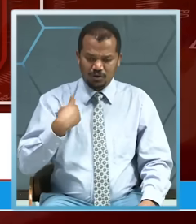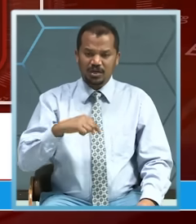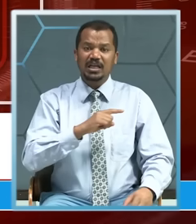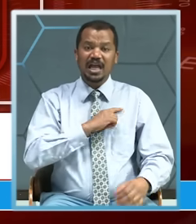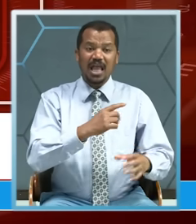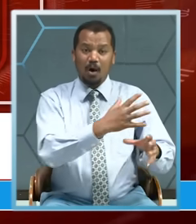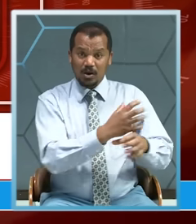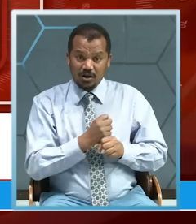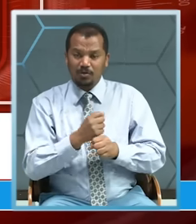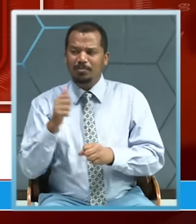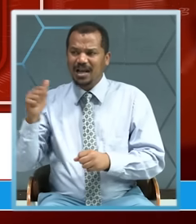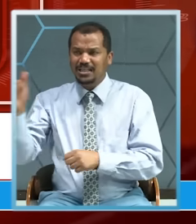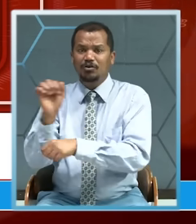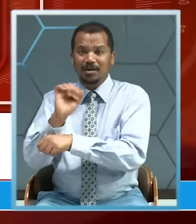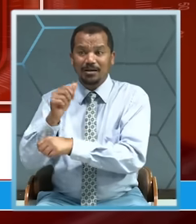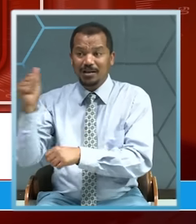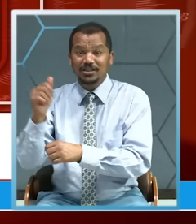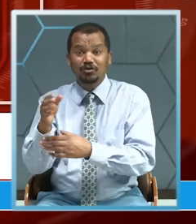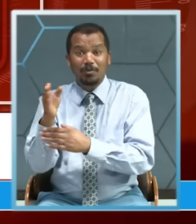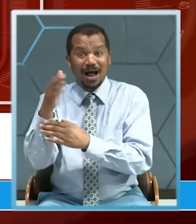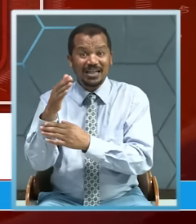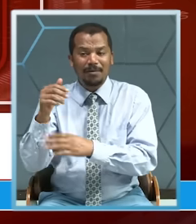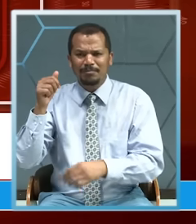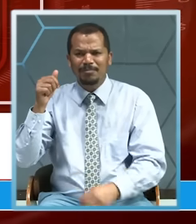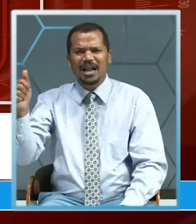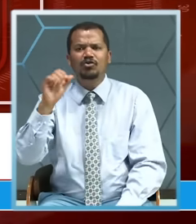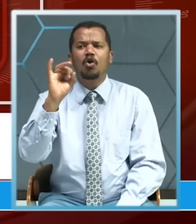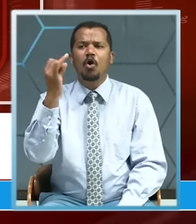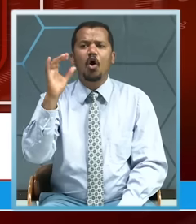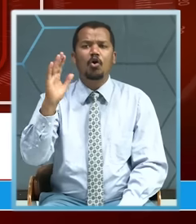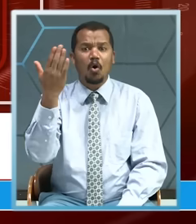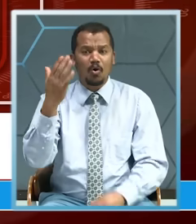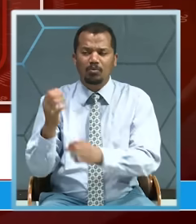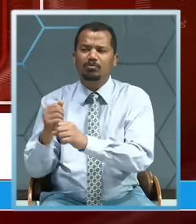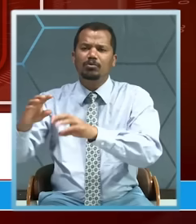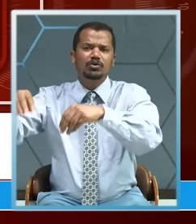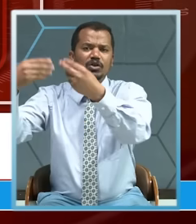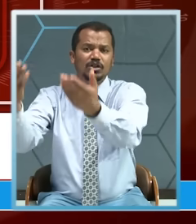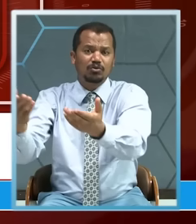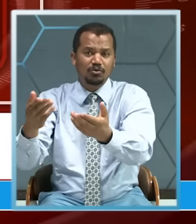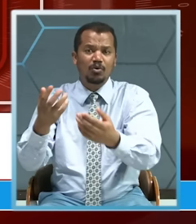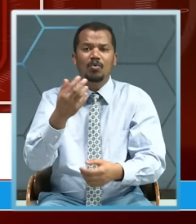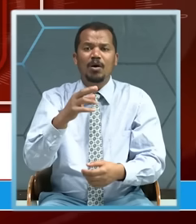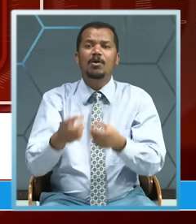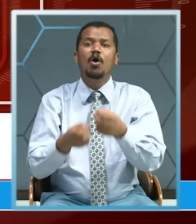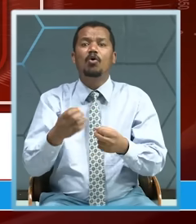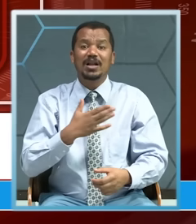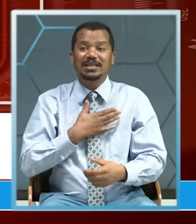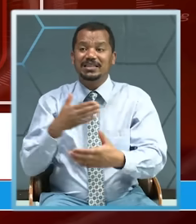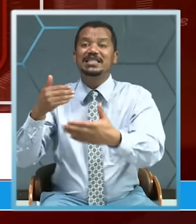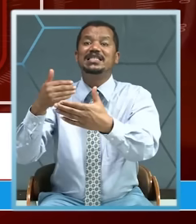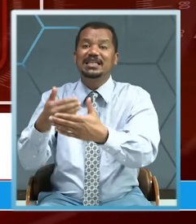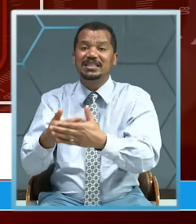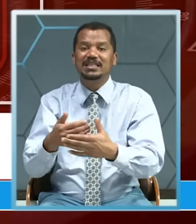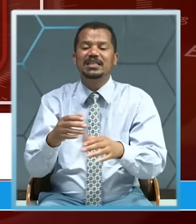እንኳን ከኛ ሪሶርስ ወስደው በራሳቸው ባንዲራ በራሳቸው ሎጎ ወስደው እዚህ አካባቢ እንዲሰጥልን ወይም